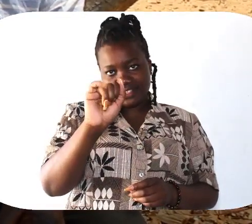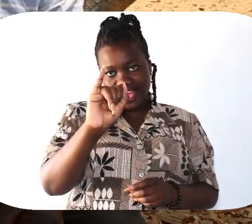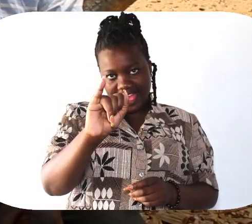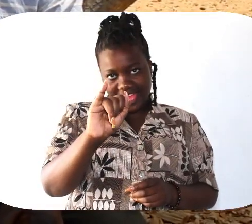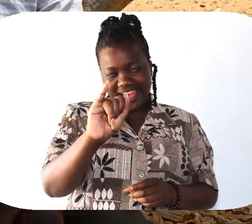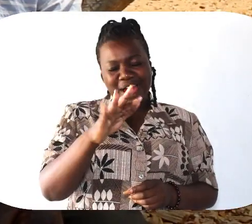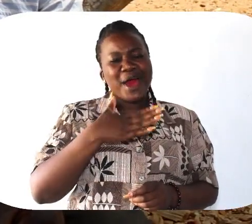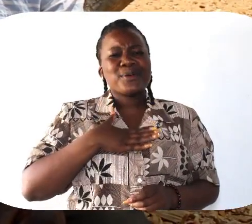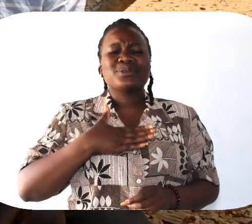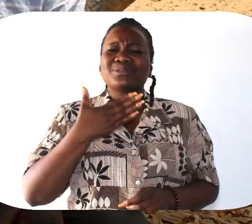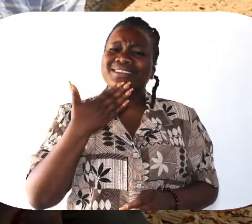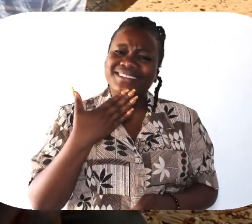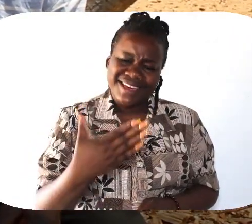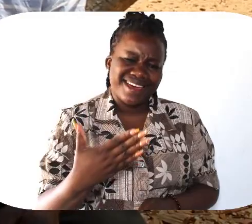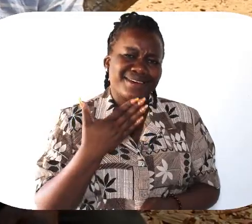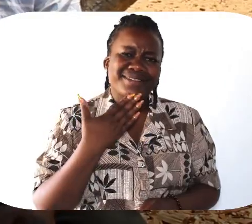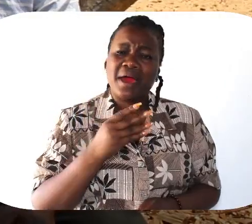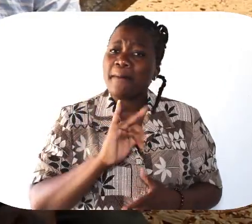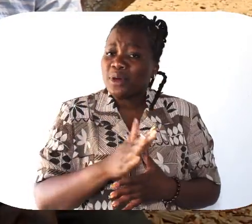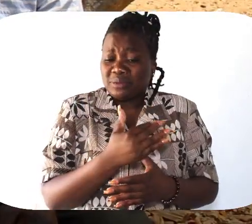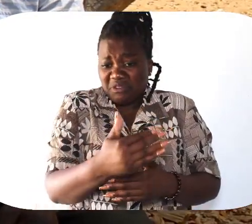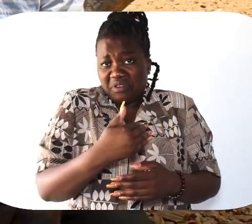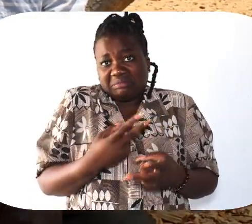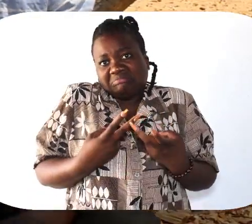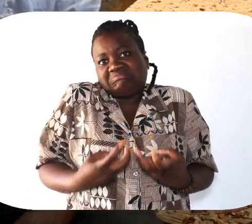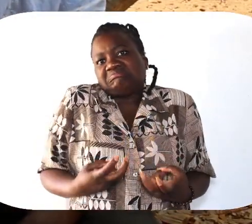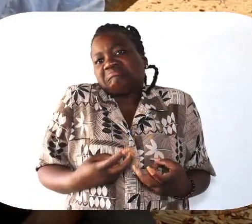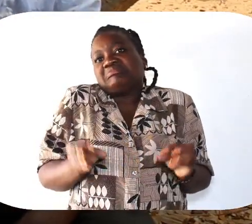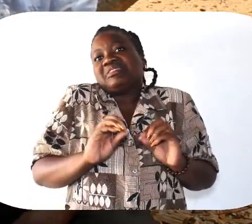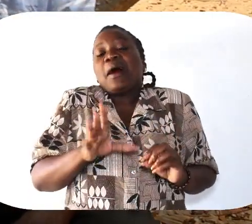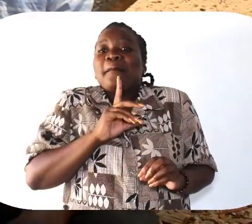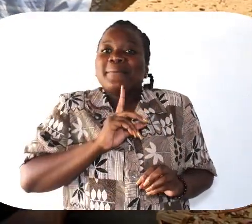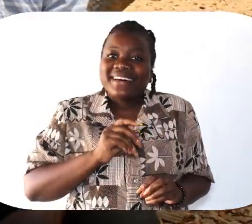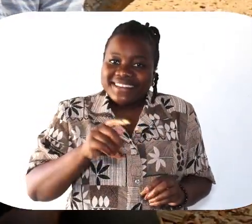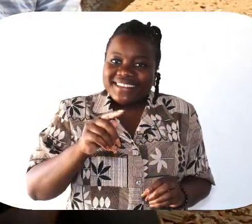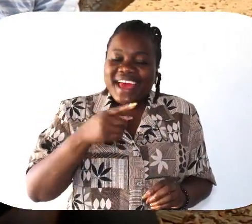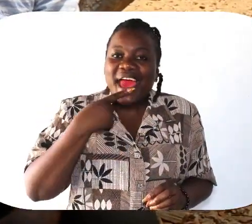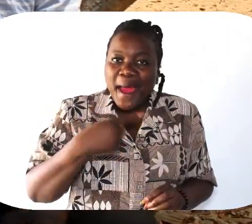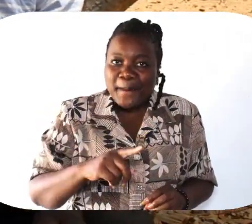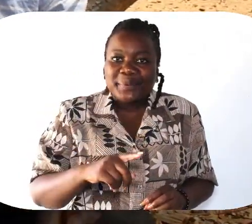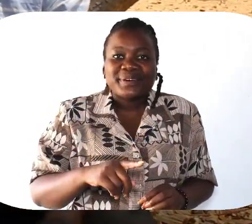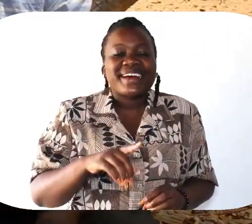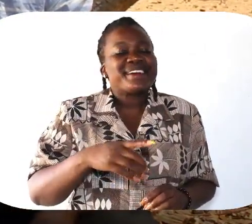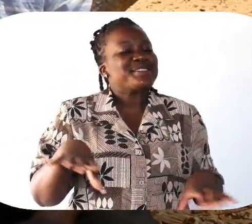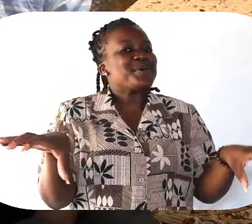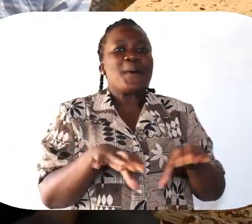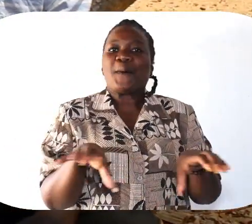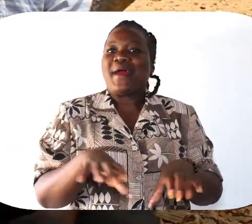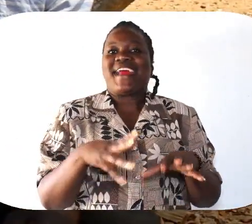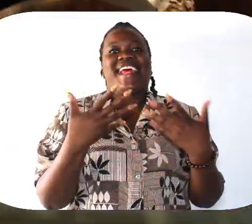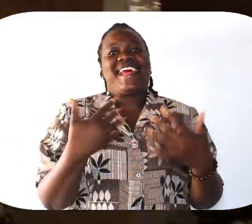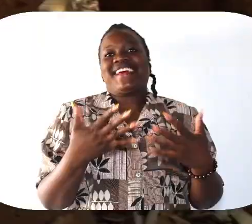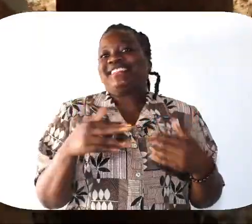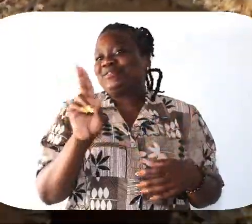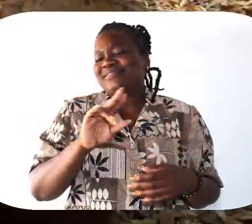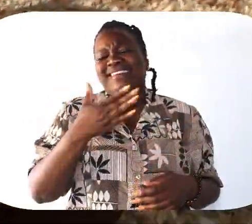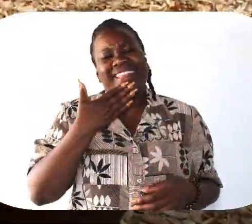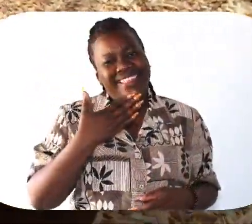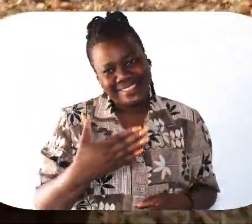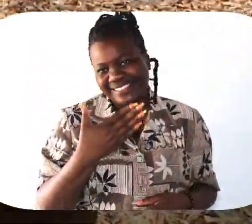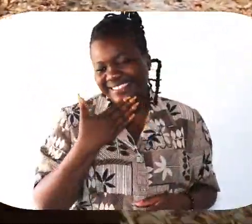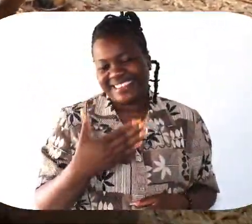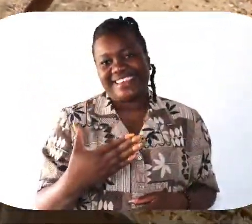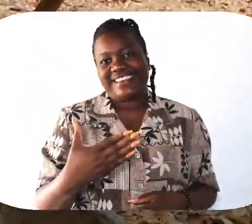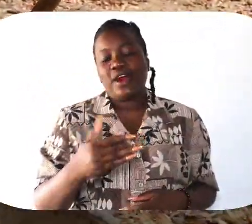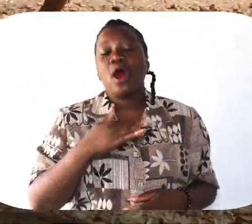Tetai Gororo ndoda kuzvitenda nekuda kuti handakagara asi aizvozvizvi handakugona mabasa